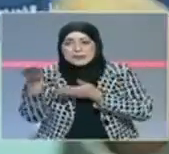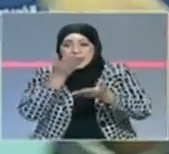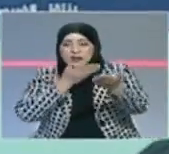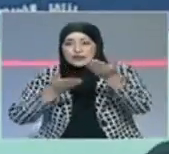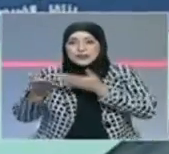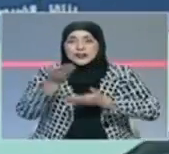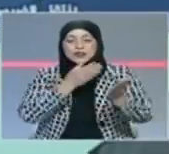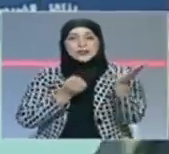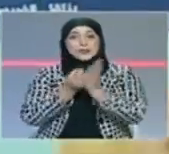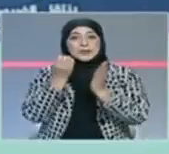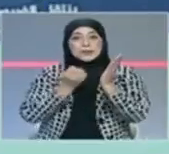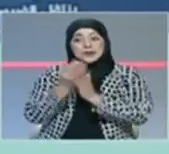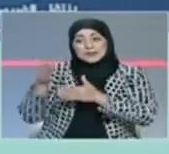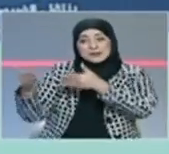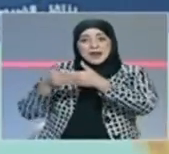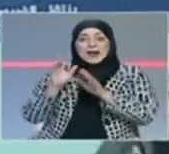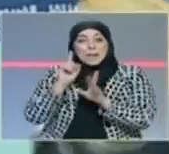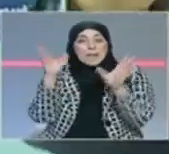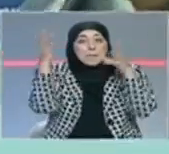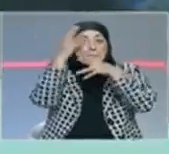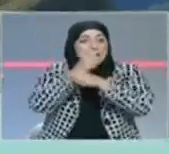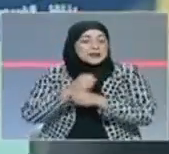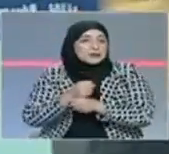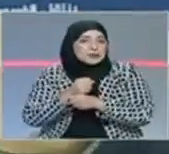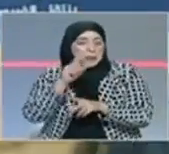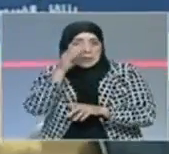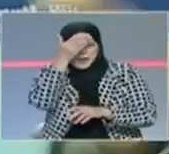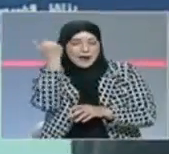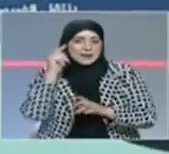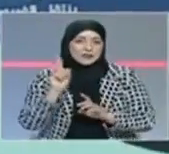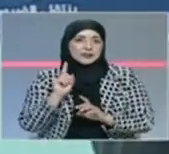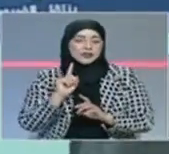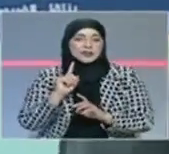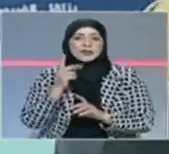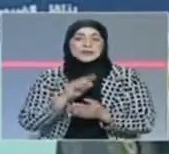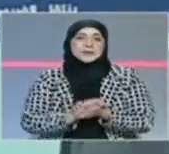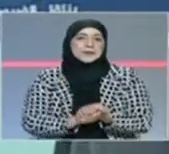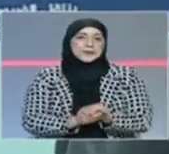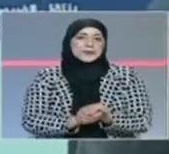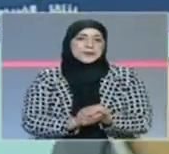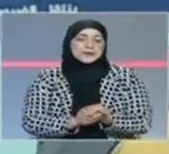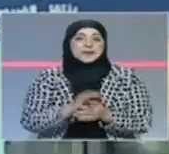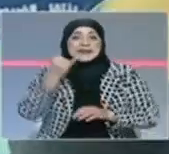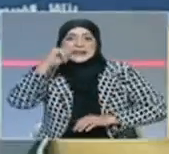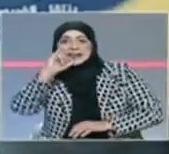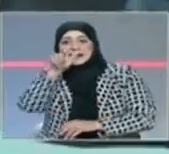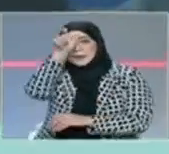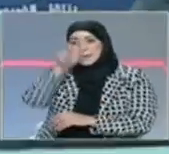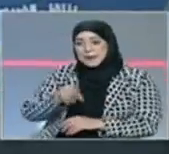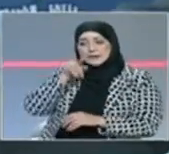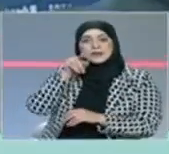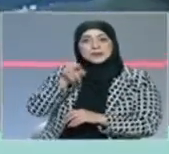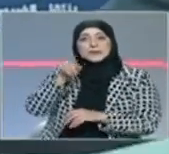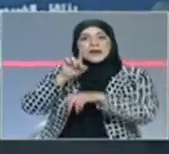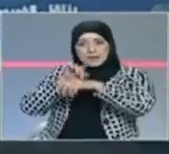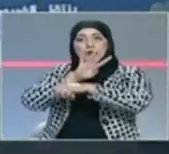معلومات اقتراب اللي هي مجهولة للمستعملين الزوز. في حالة أنه الشخص